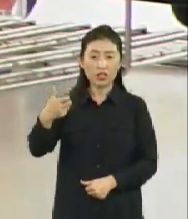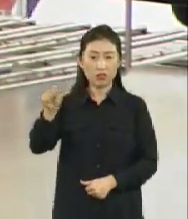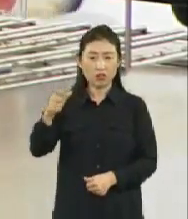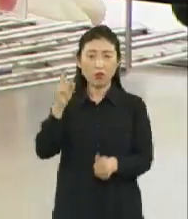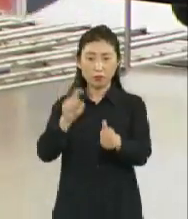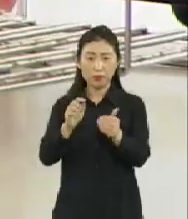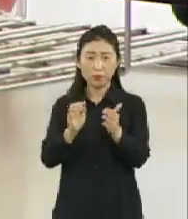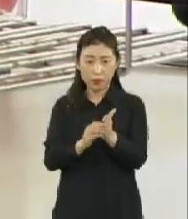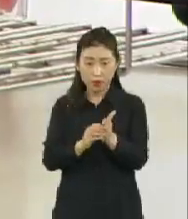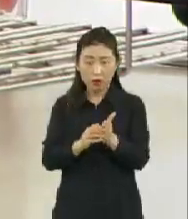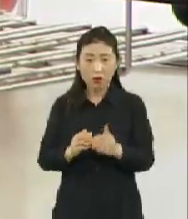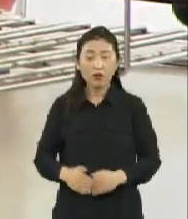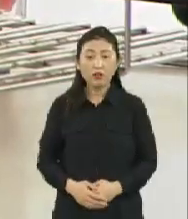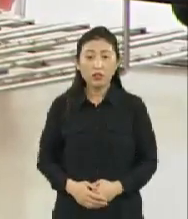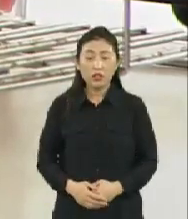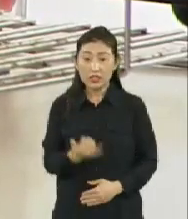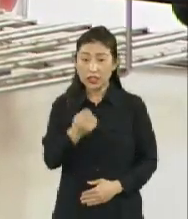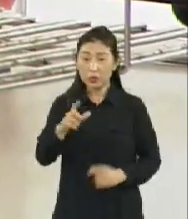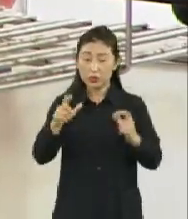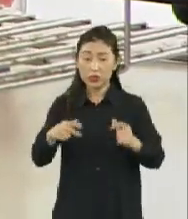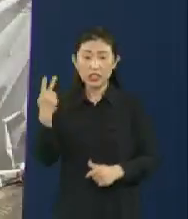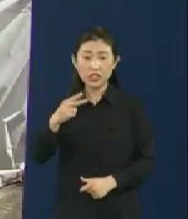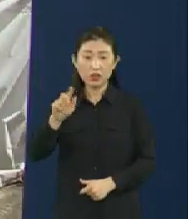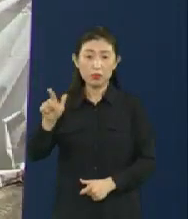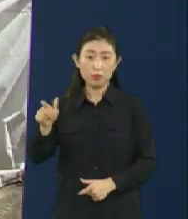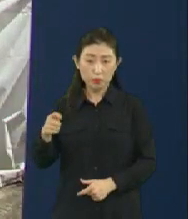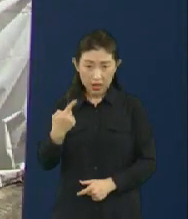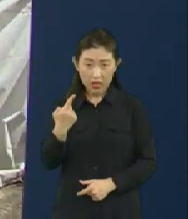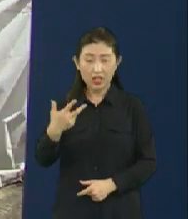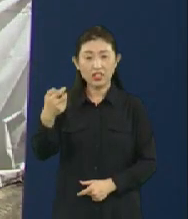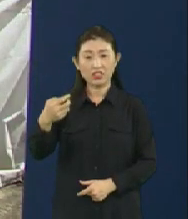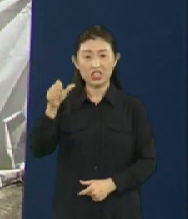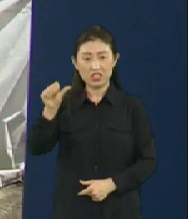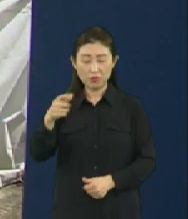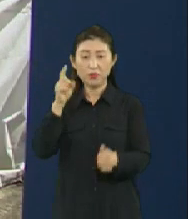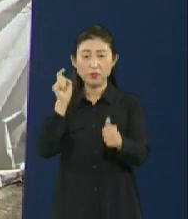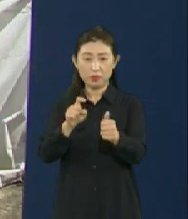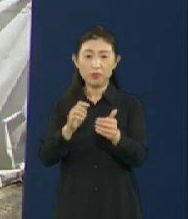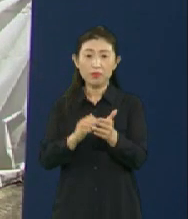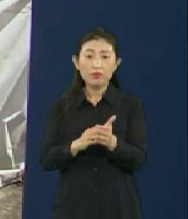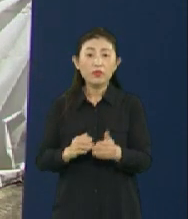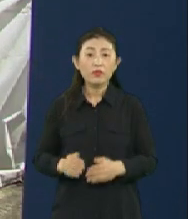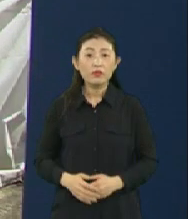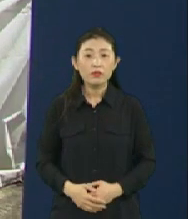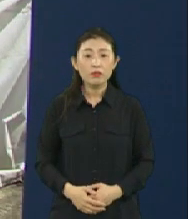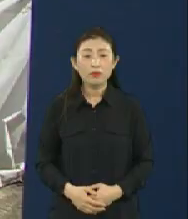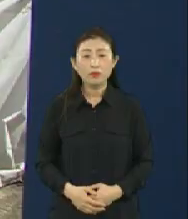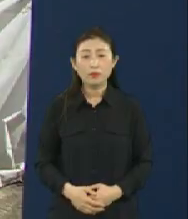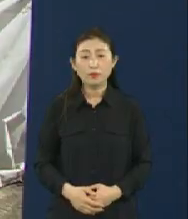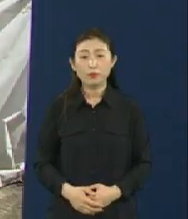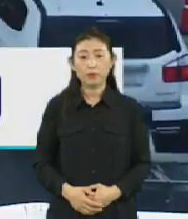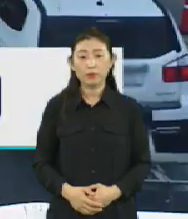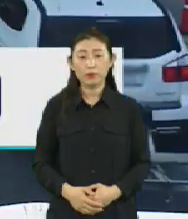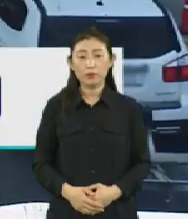13,575명이 추가로 확진됐고 세종은 2,175명의 확진자가 새로 추가됐습니다.